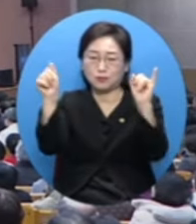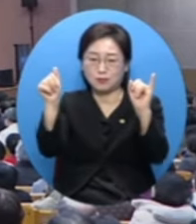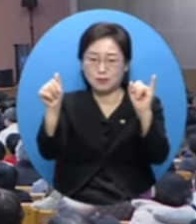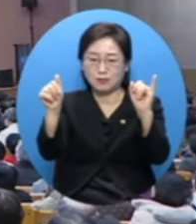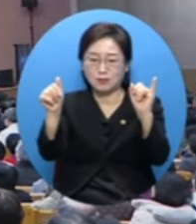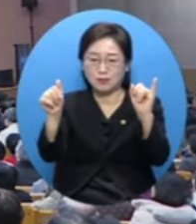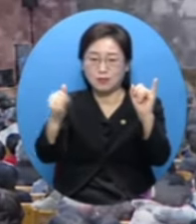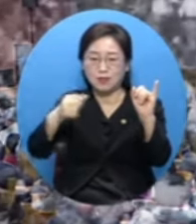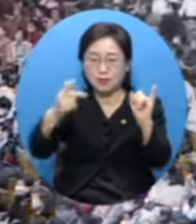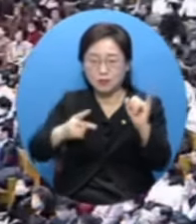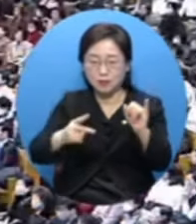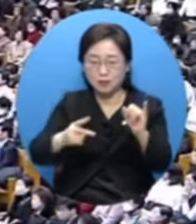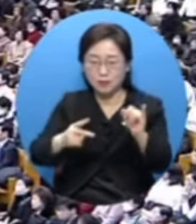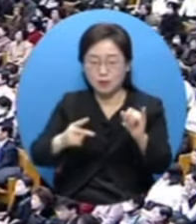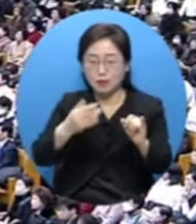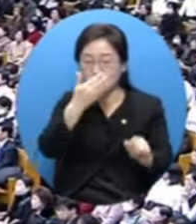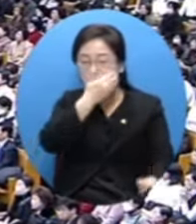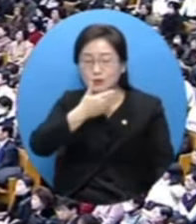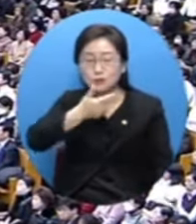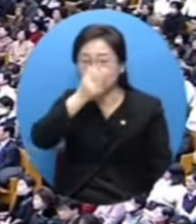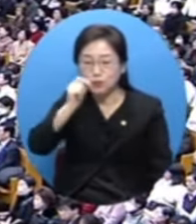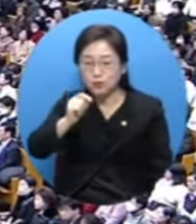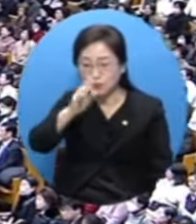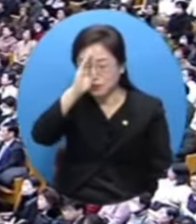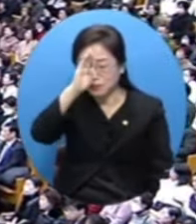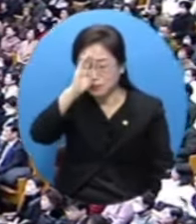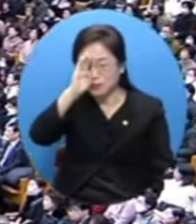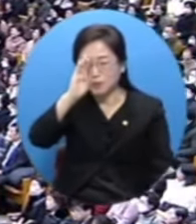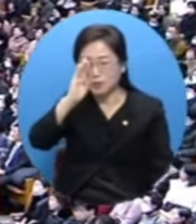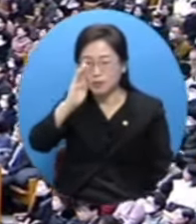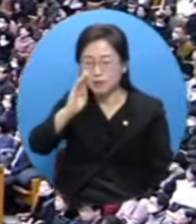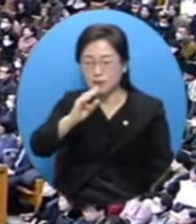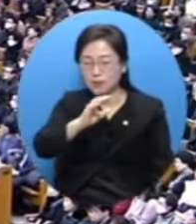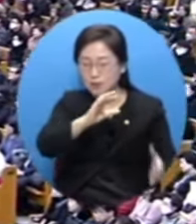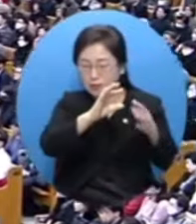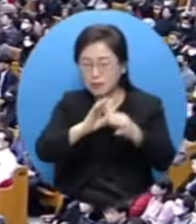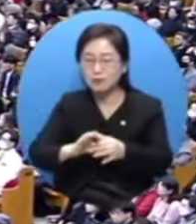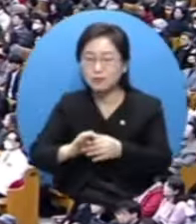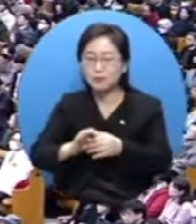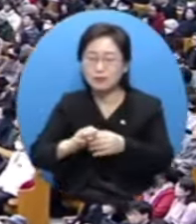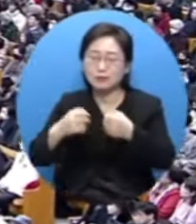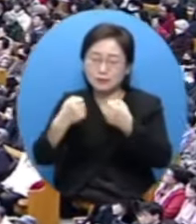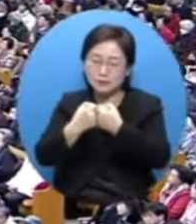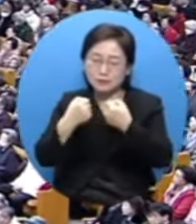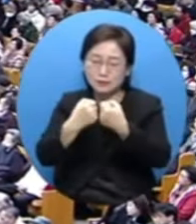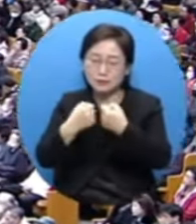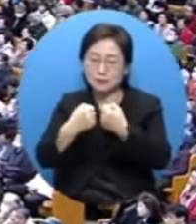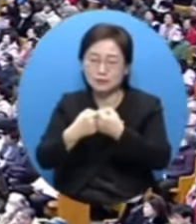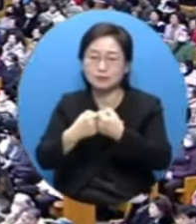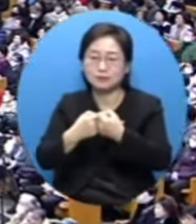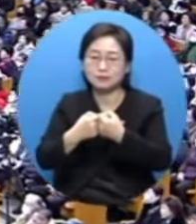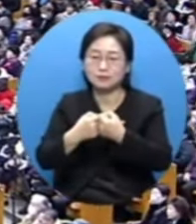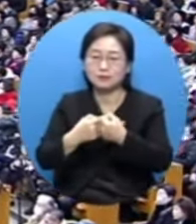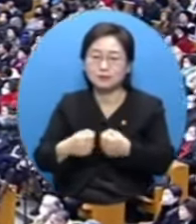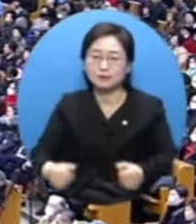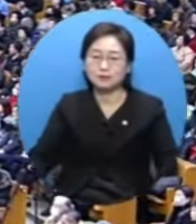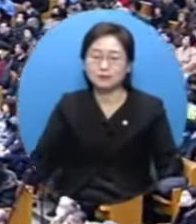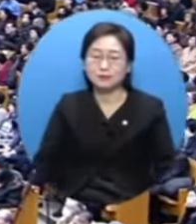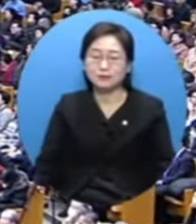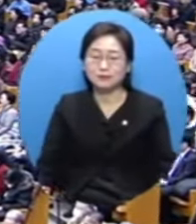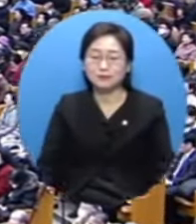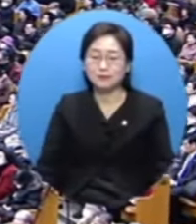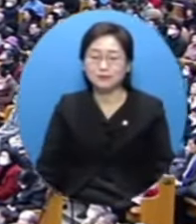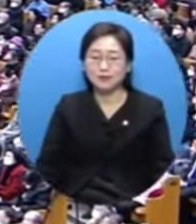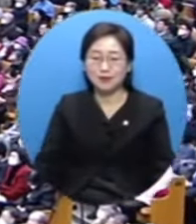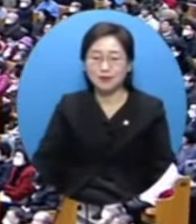어린 시절부터 이어진 극심한 영양 실조의 후유증으로 질병과의 끊임없이 투쟁해야 됐고,